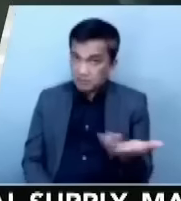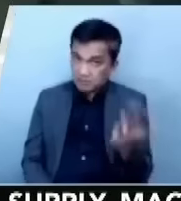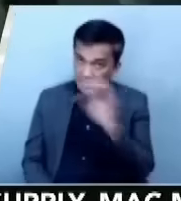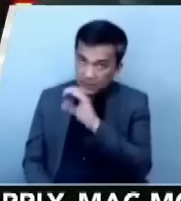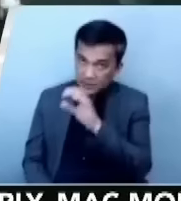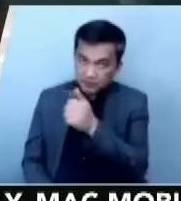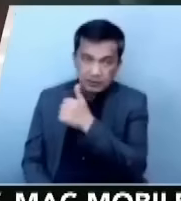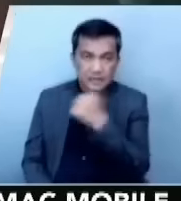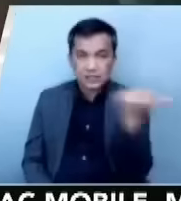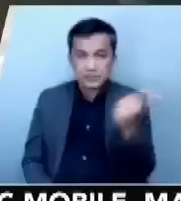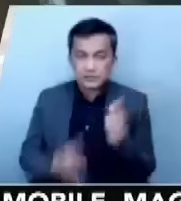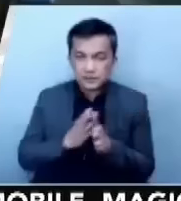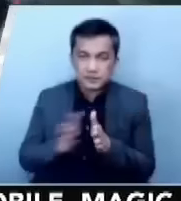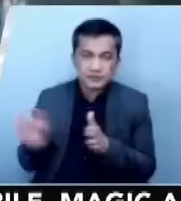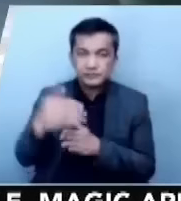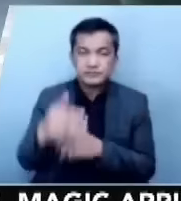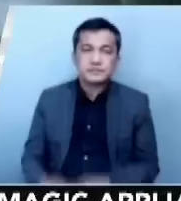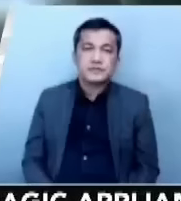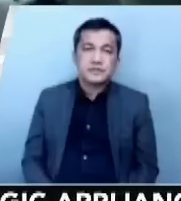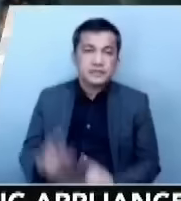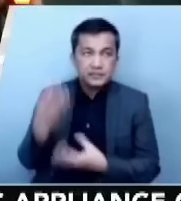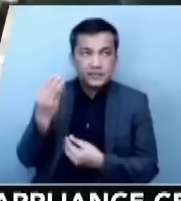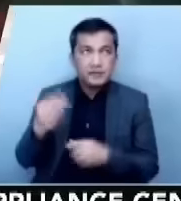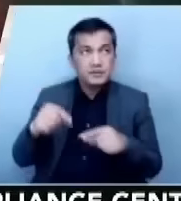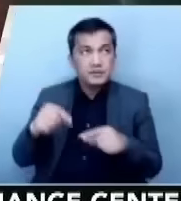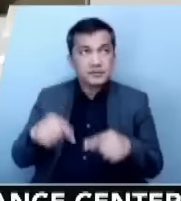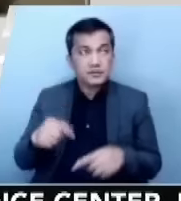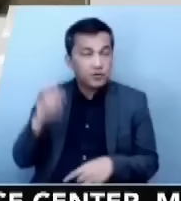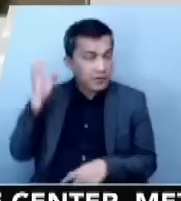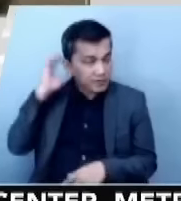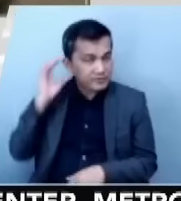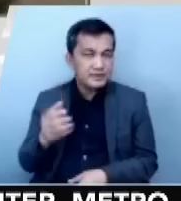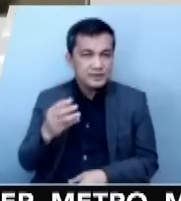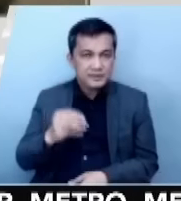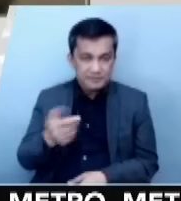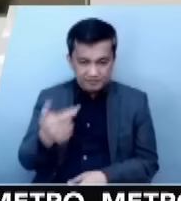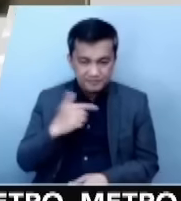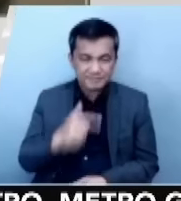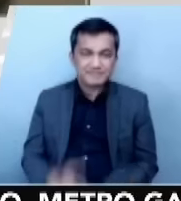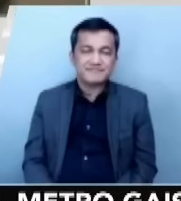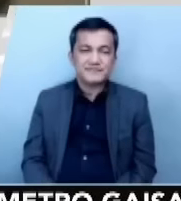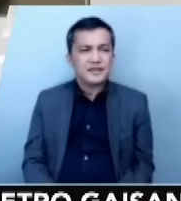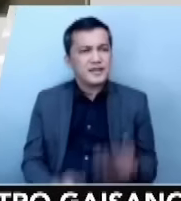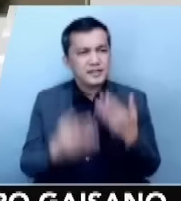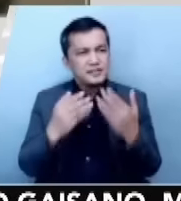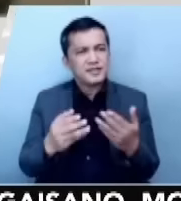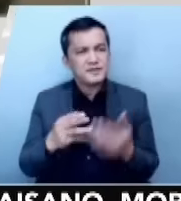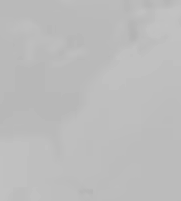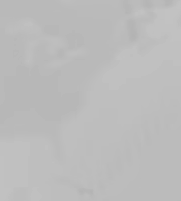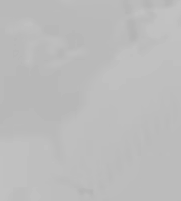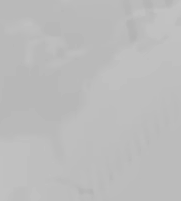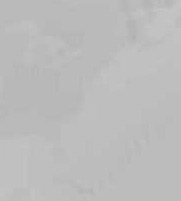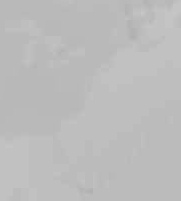ruta. Yan pa rin ang latest mula dito sa Cubao. Mel? Maraming salamat sa iyo, Rafi Tima.